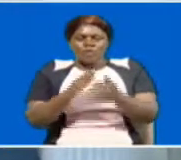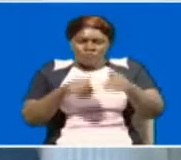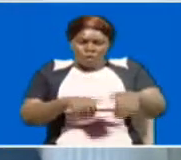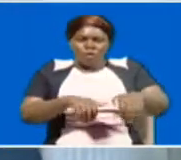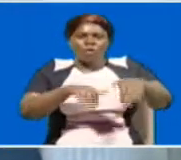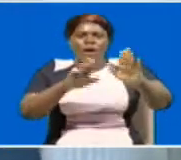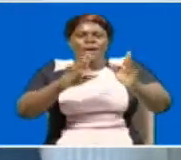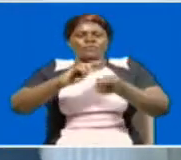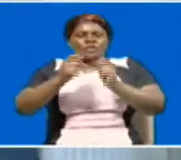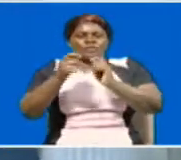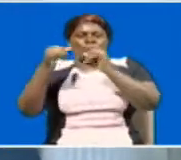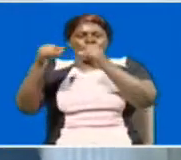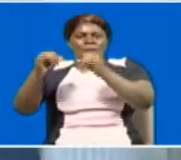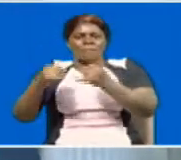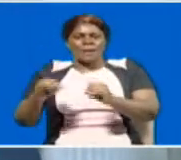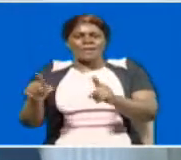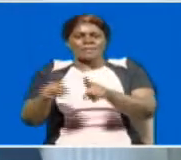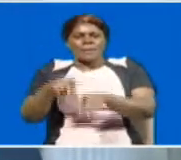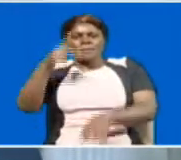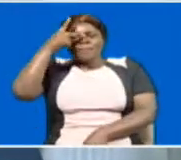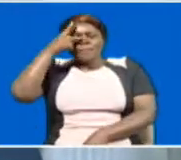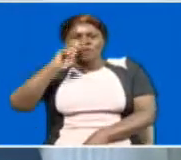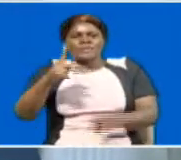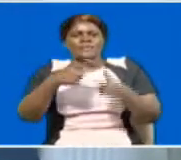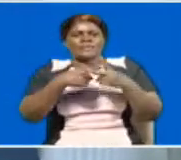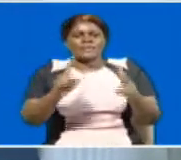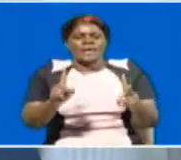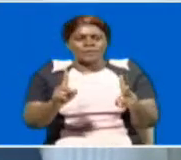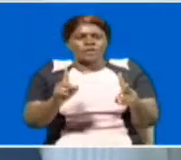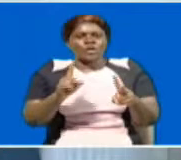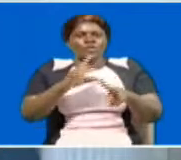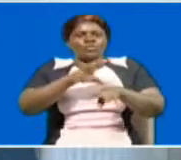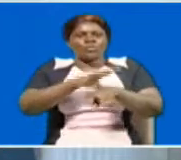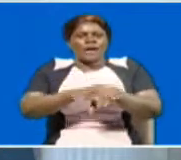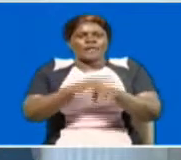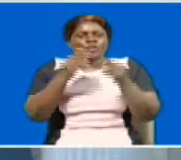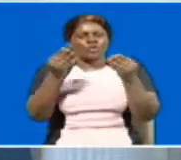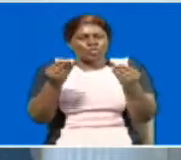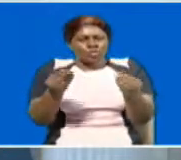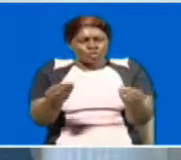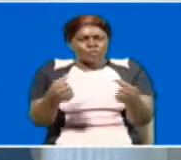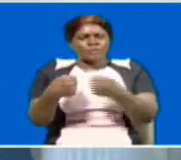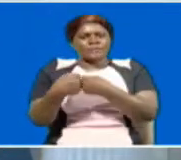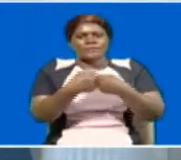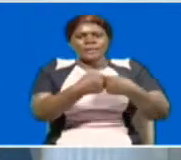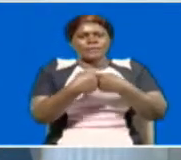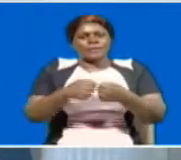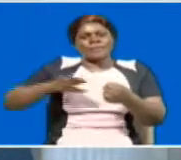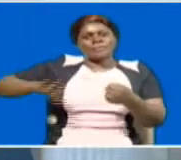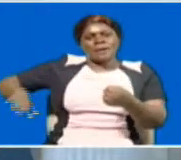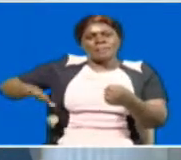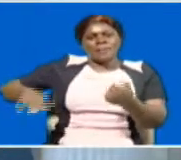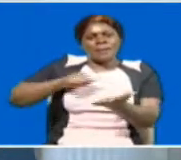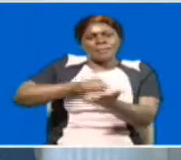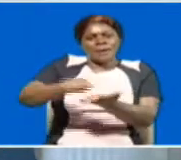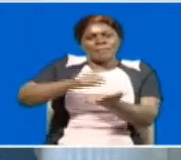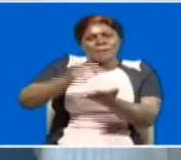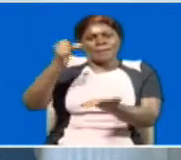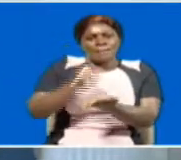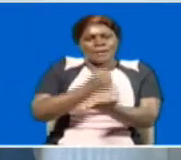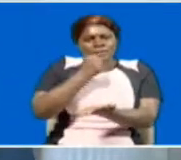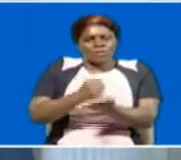kufuatilia mageuzi ya utendakazi pamoja na sera zilizoanzishwa ili kutafuta kutatua changamoto ya kucheleweshwa kwa utoaji wa